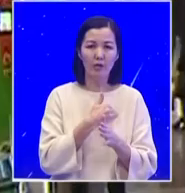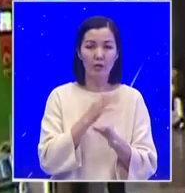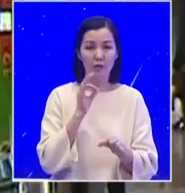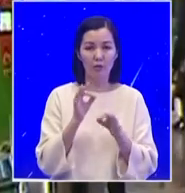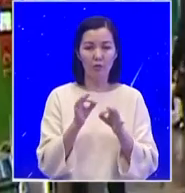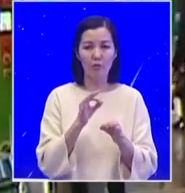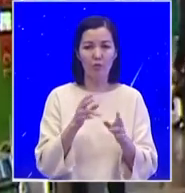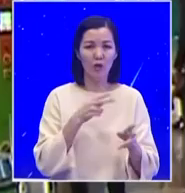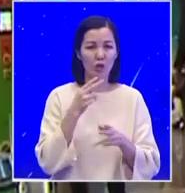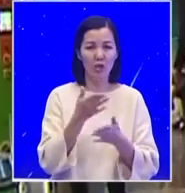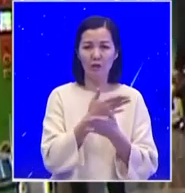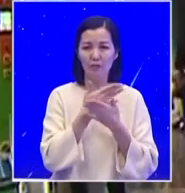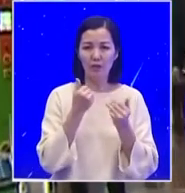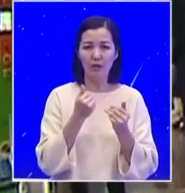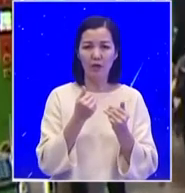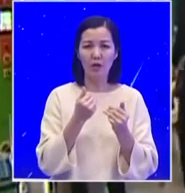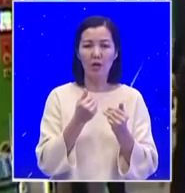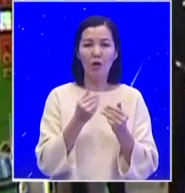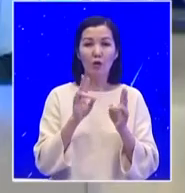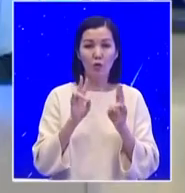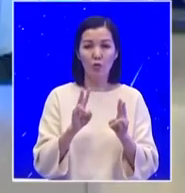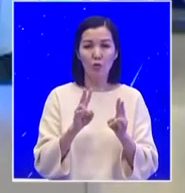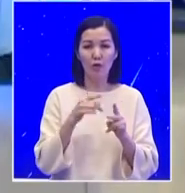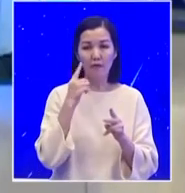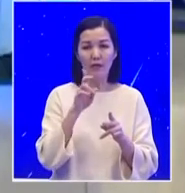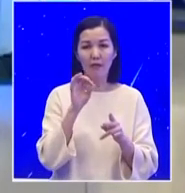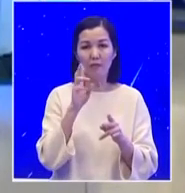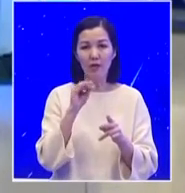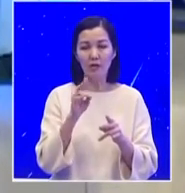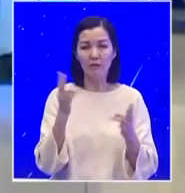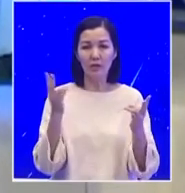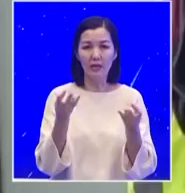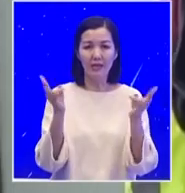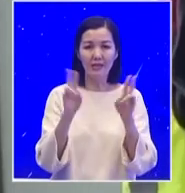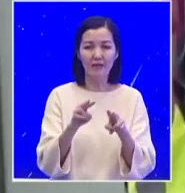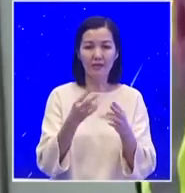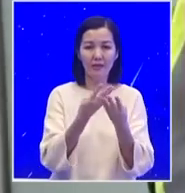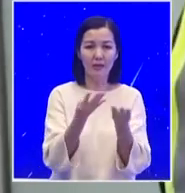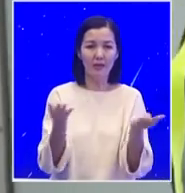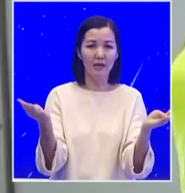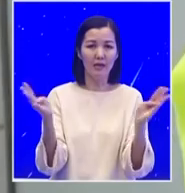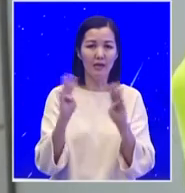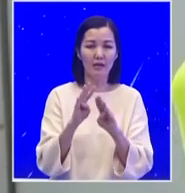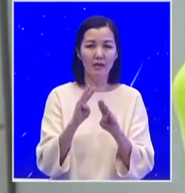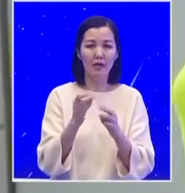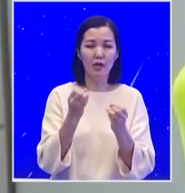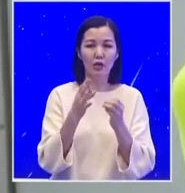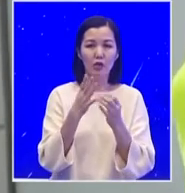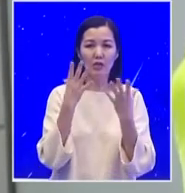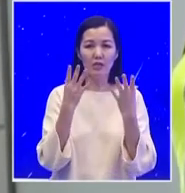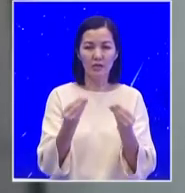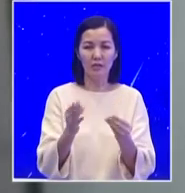нормы. Жалоб пока не поступало. Тем не менее, говорит Бекшин, им надо оставаться под карантином в течение 14